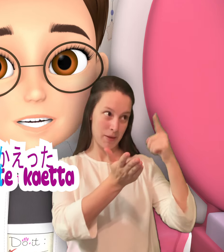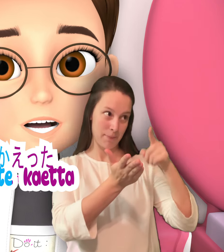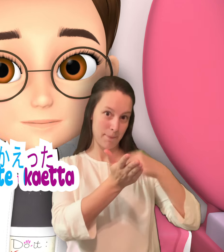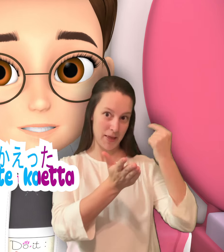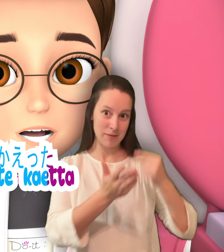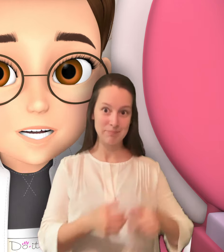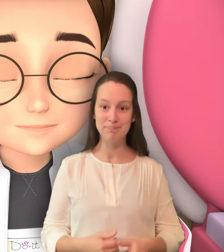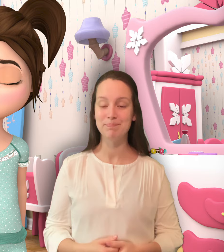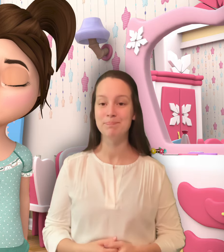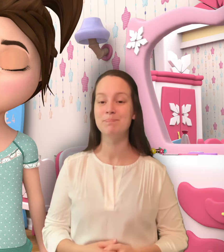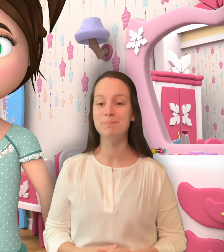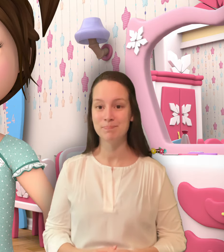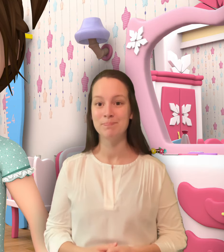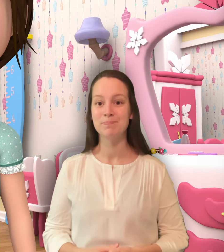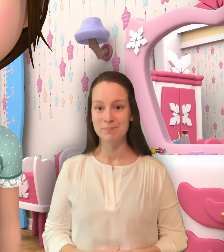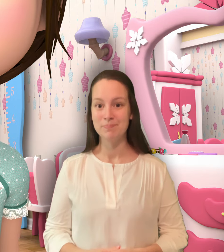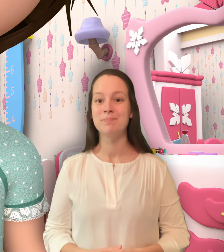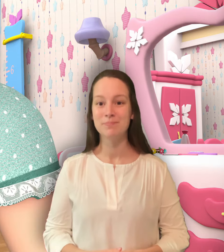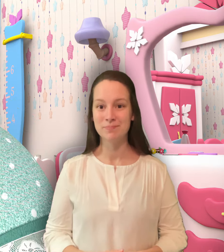といて帰っ